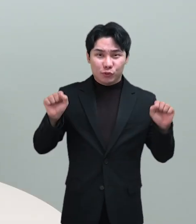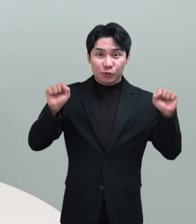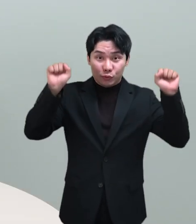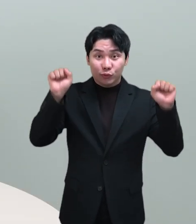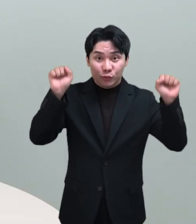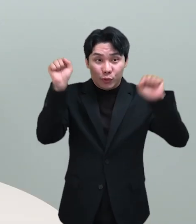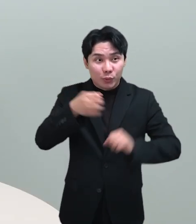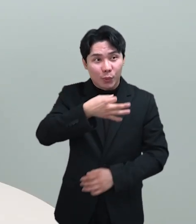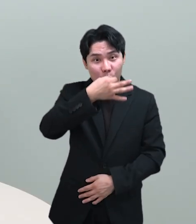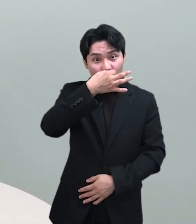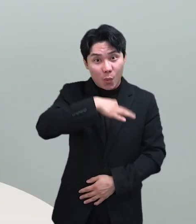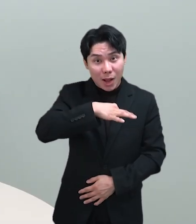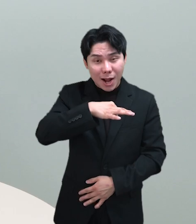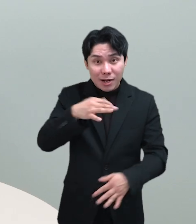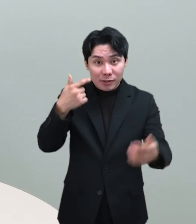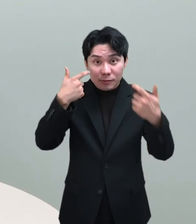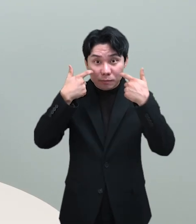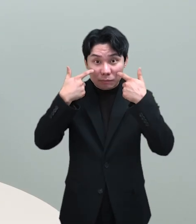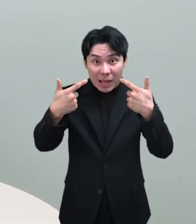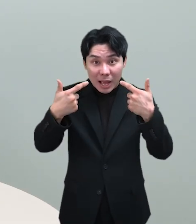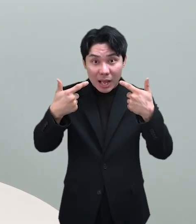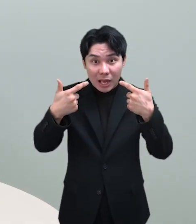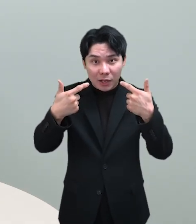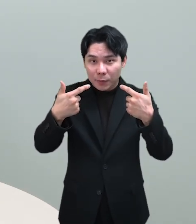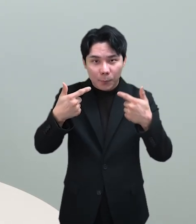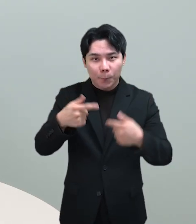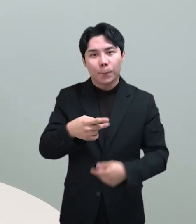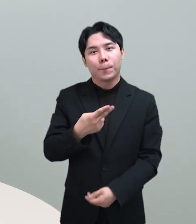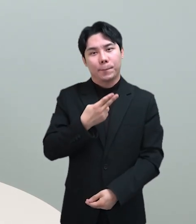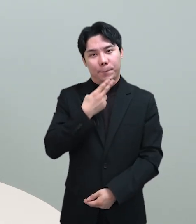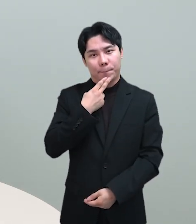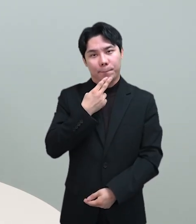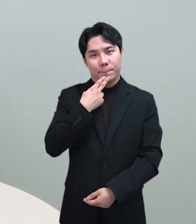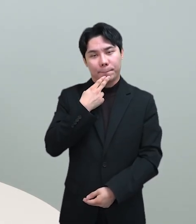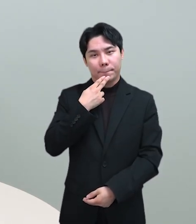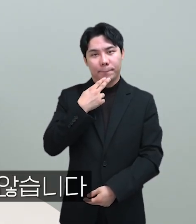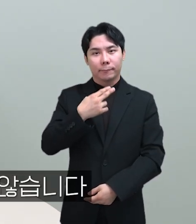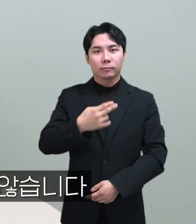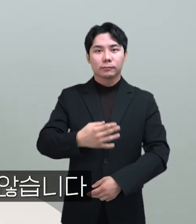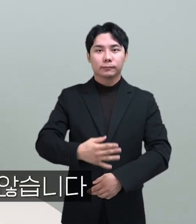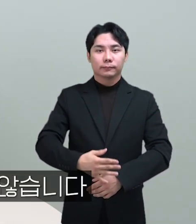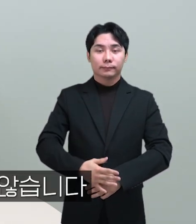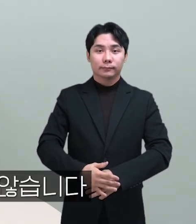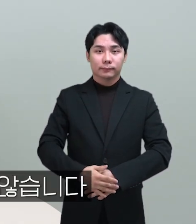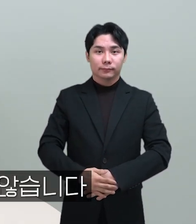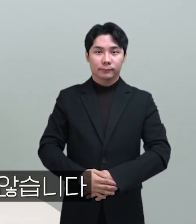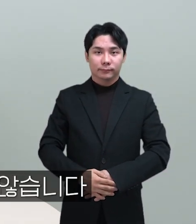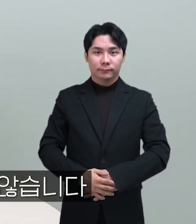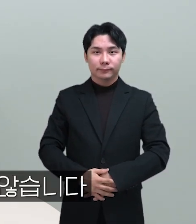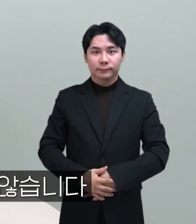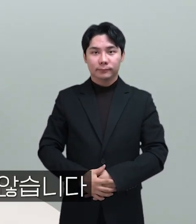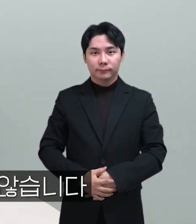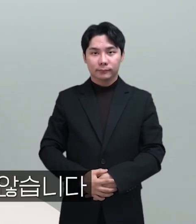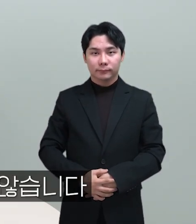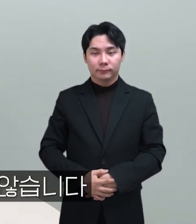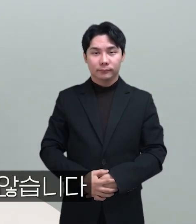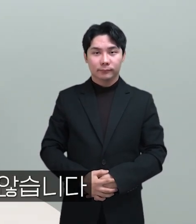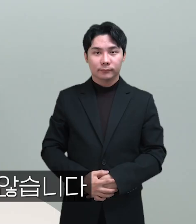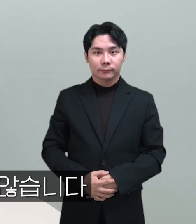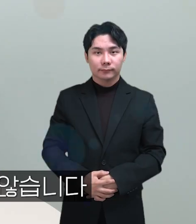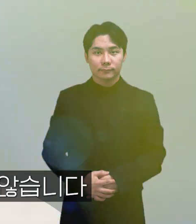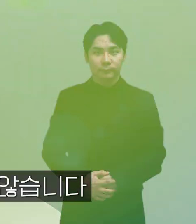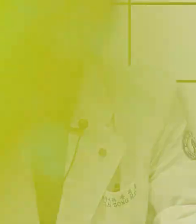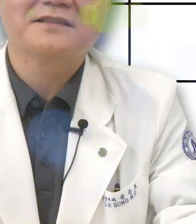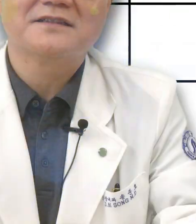하는 것도 성취감은 좋고 체중을 감량하는 데는 득이 되지만 그 심폐기 운동 효과가 특별히 더 좋다라고